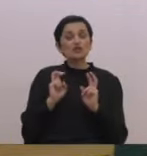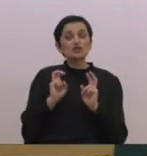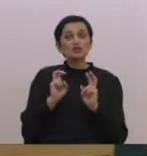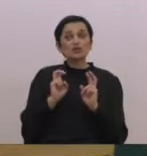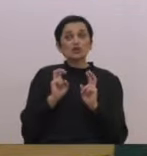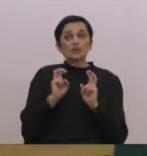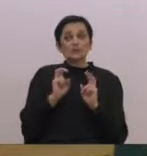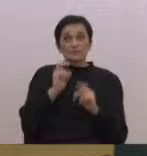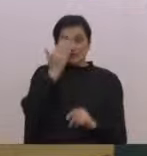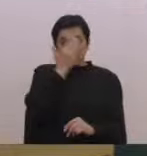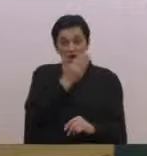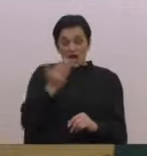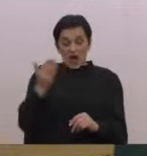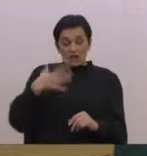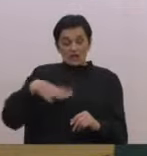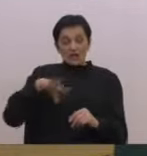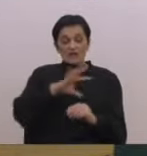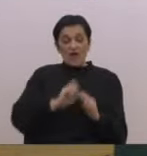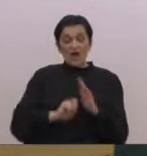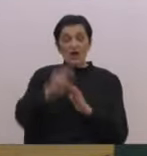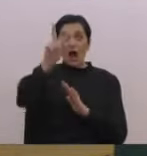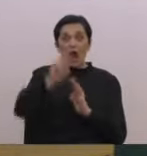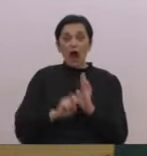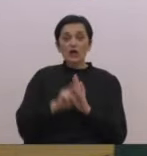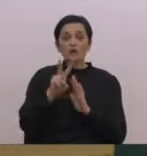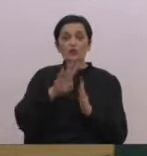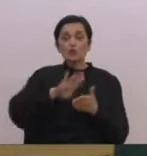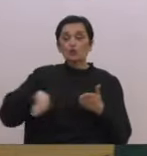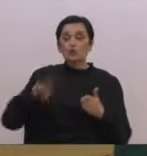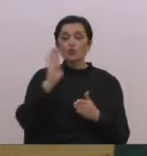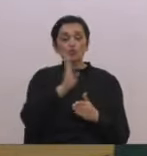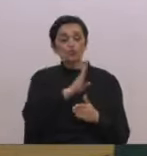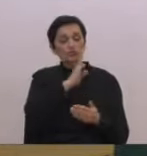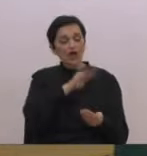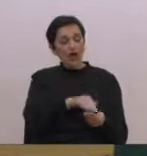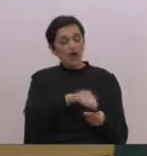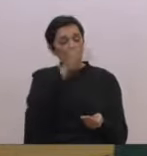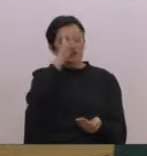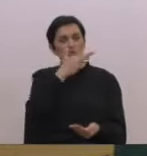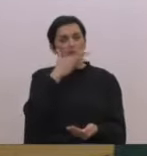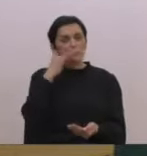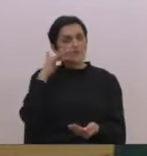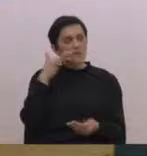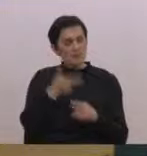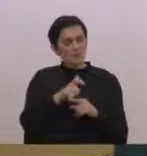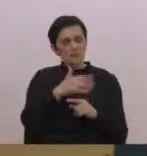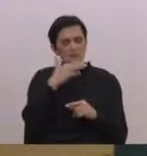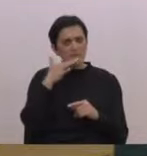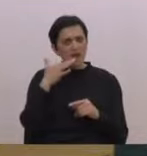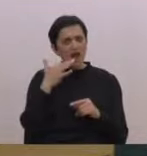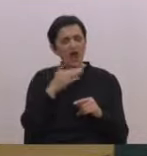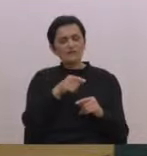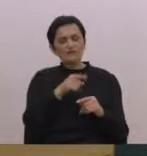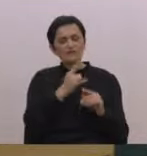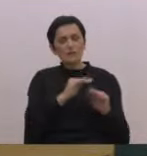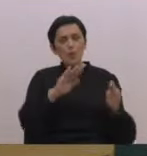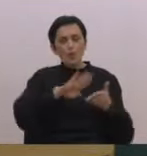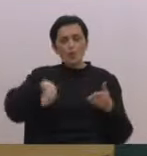იგი, ხალხი გადის ქვეყნიდან, გარბის, უდედოდ იზრდება ძალიან ბევრი ბავშვი ამ ქვეყანაში. უმამოდ